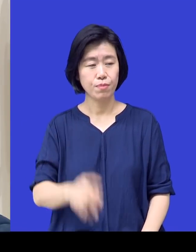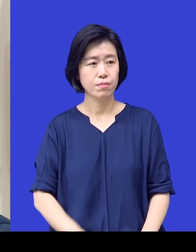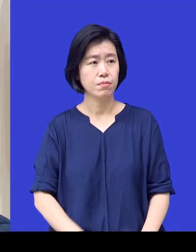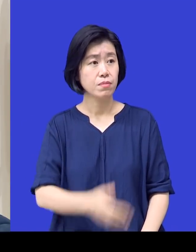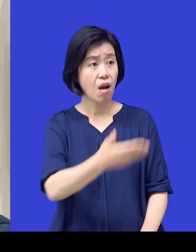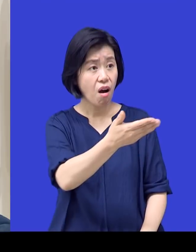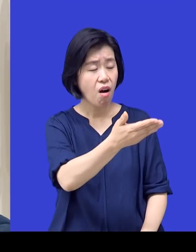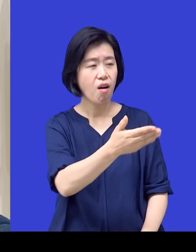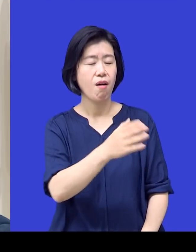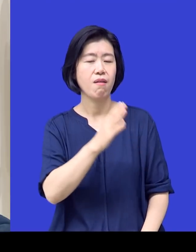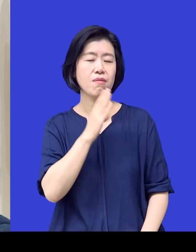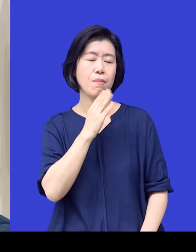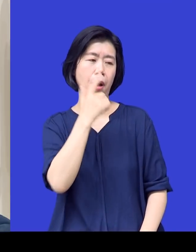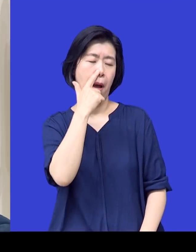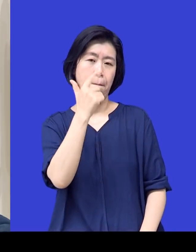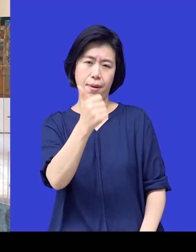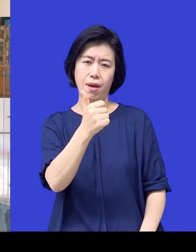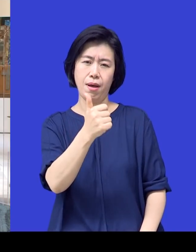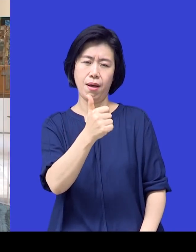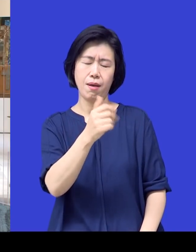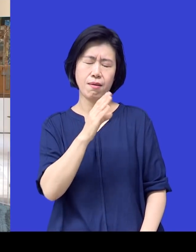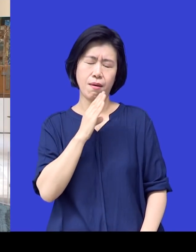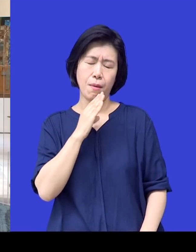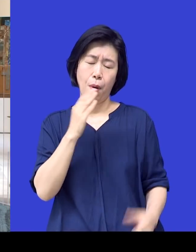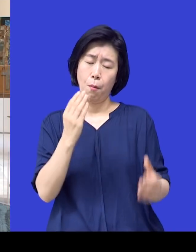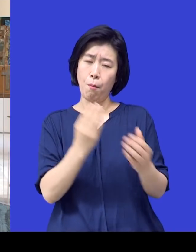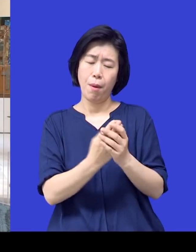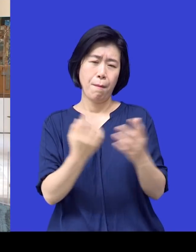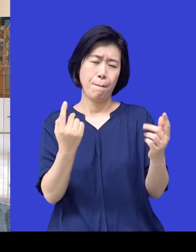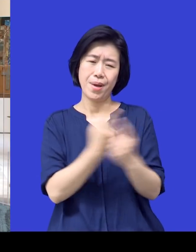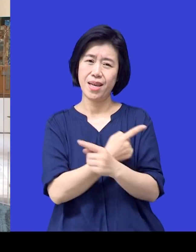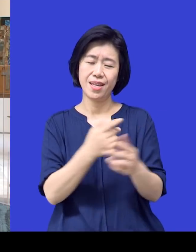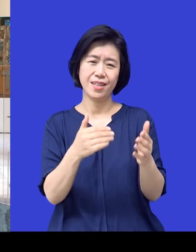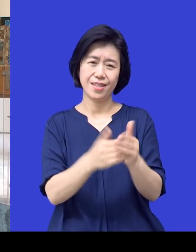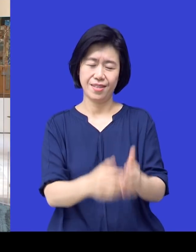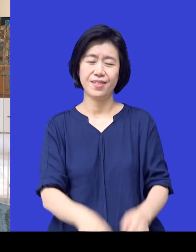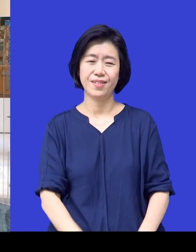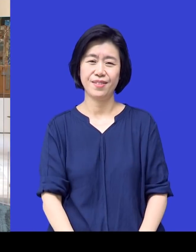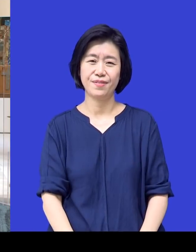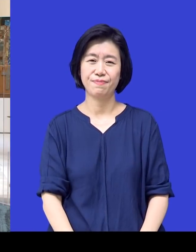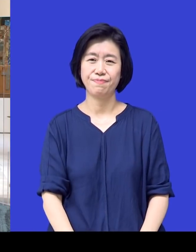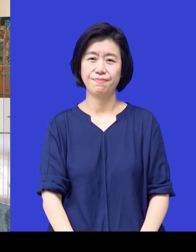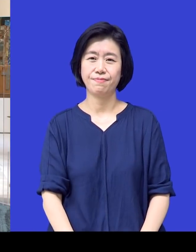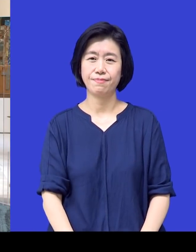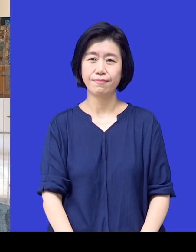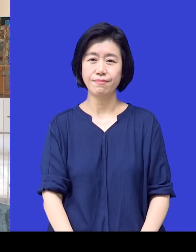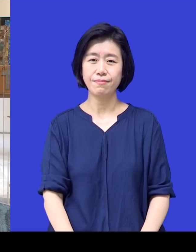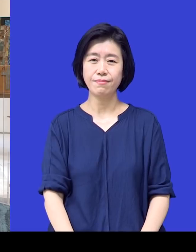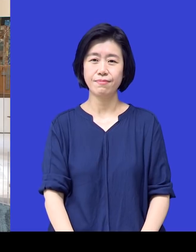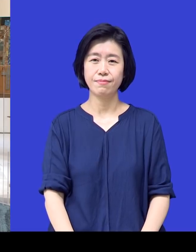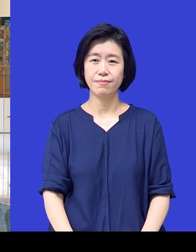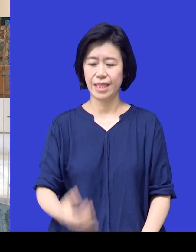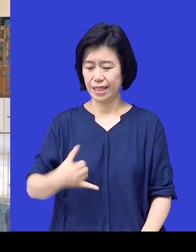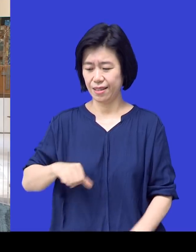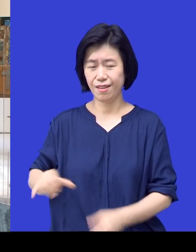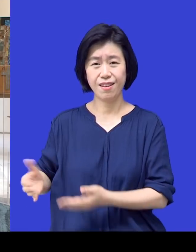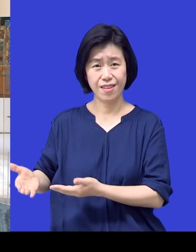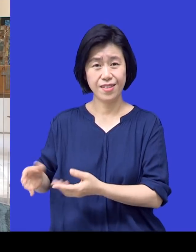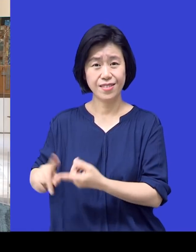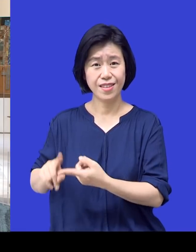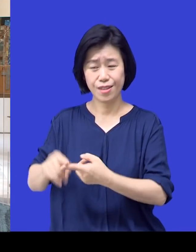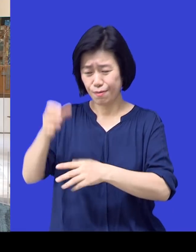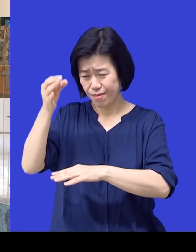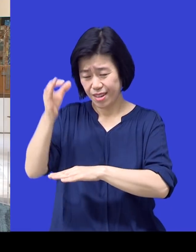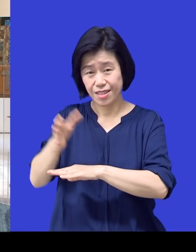변하는 사람은 없을 거라고. 예. 그래도 아이들한테도 좀 미안한 점이 있으실